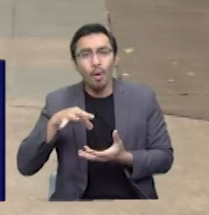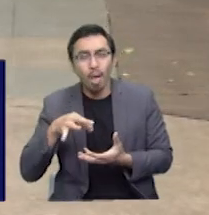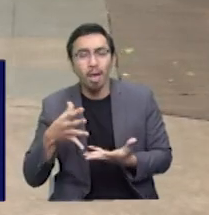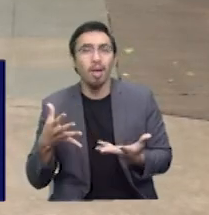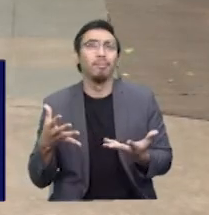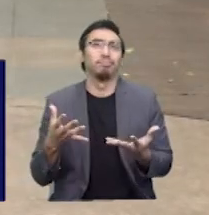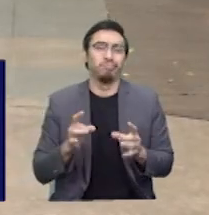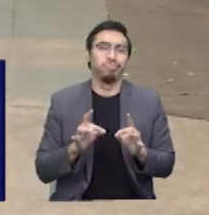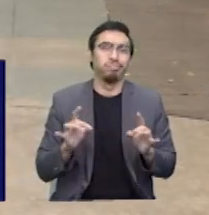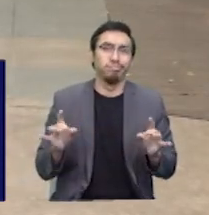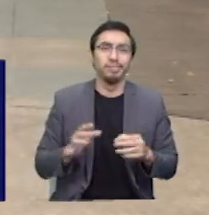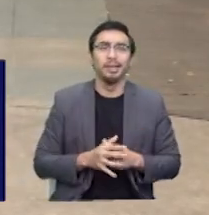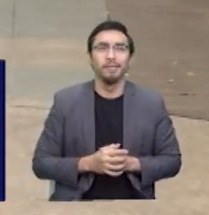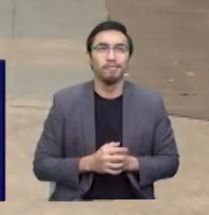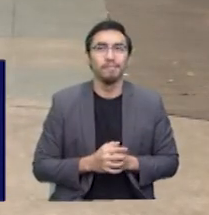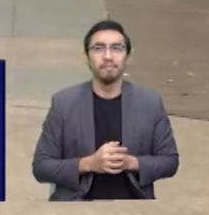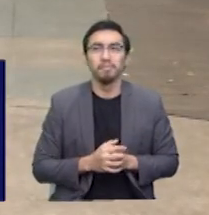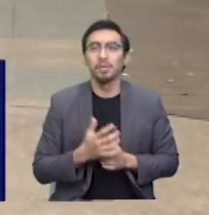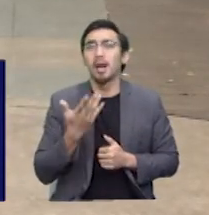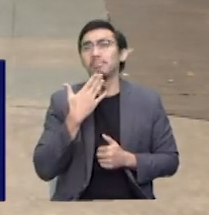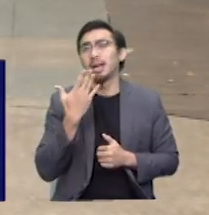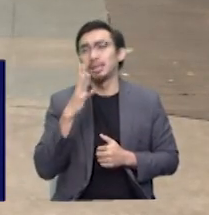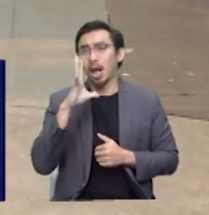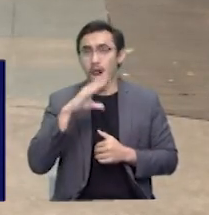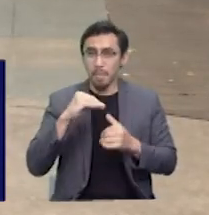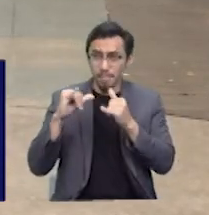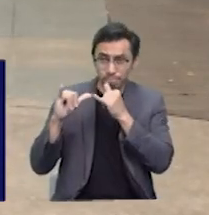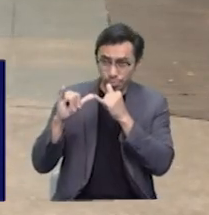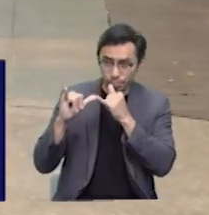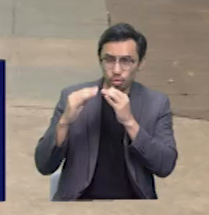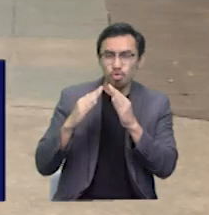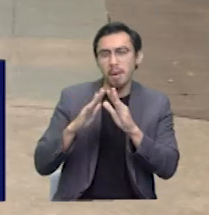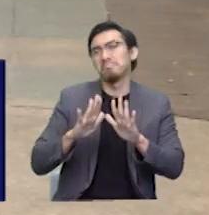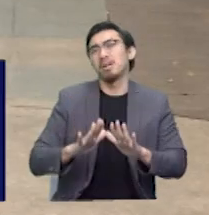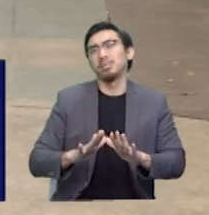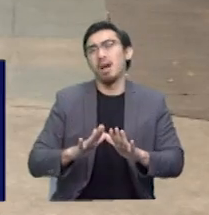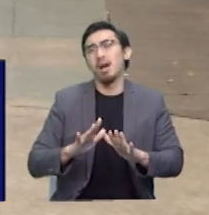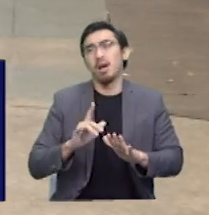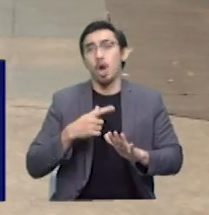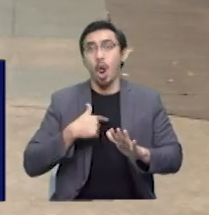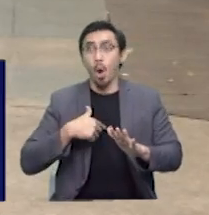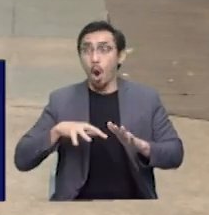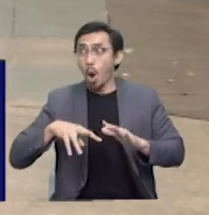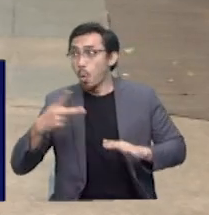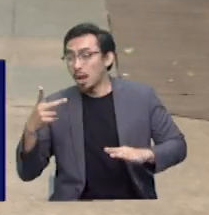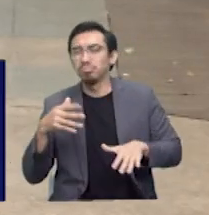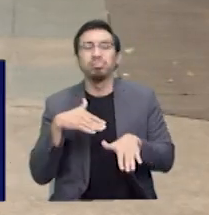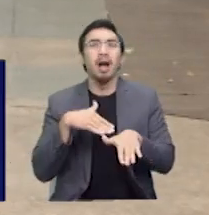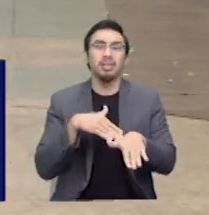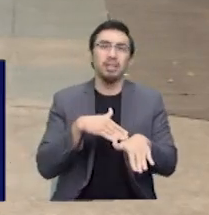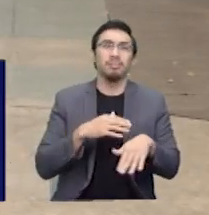ya di rumah sih, kita ngindarin keramaian kan, takutnya ada apa-apa gitu kan. Kalau misalnya rencananya nggak